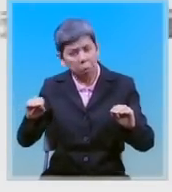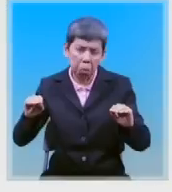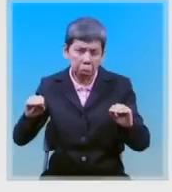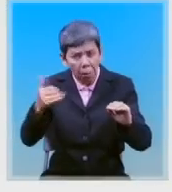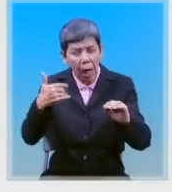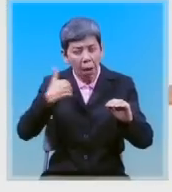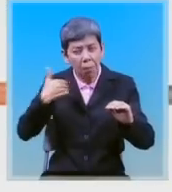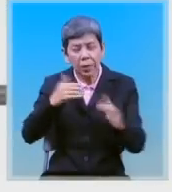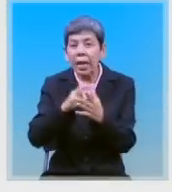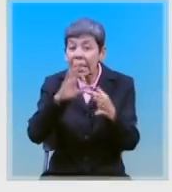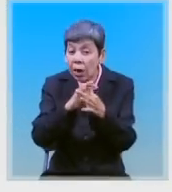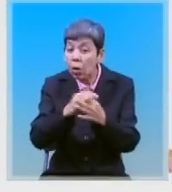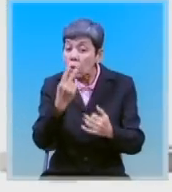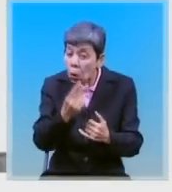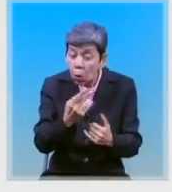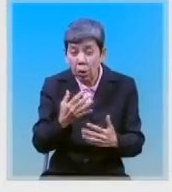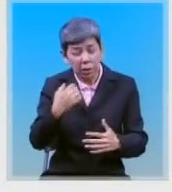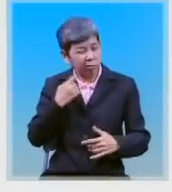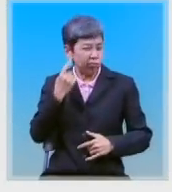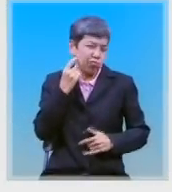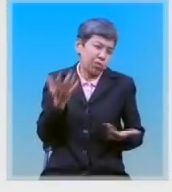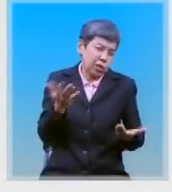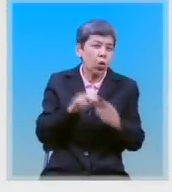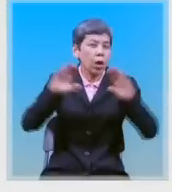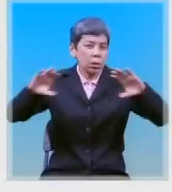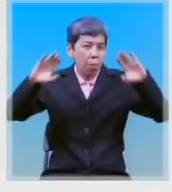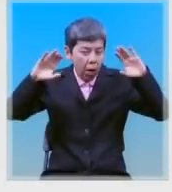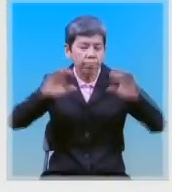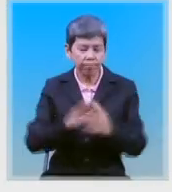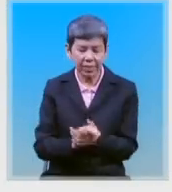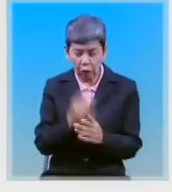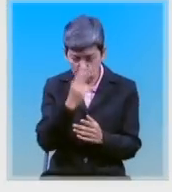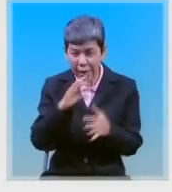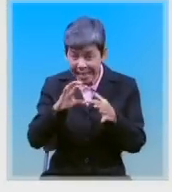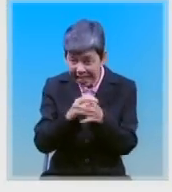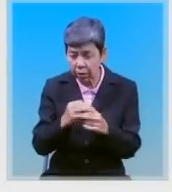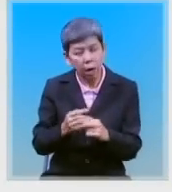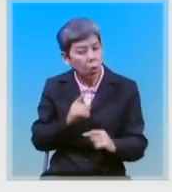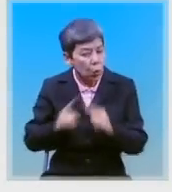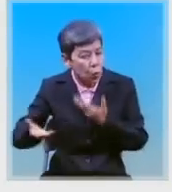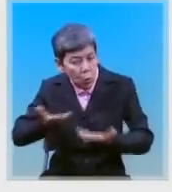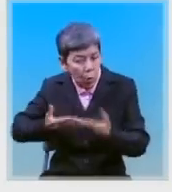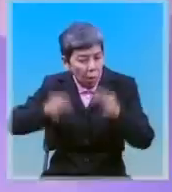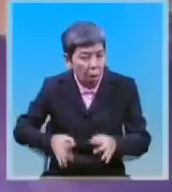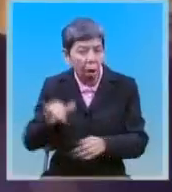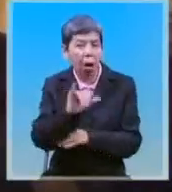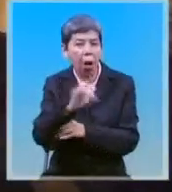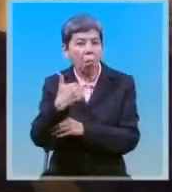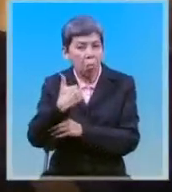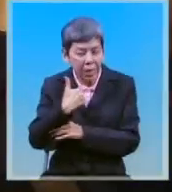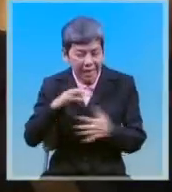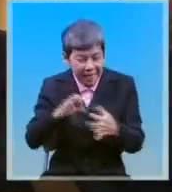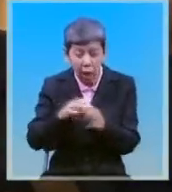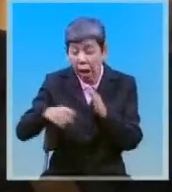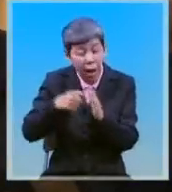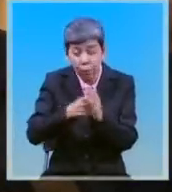ยะจะเพื่อข่มขวัญหรือลดความน่าเชื่อถือรัฐบาลหรืออีกในคือการต่อรองยังไม่ลงตัวและหรือจะด้วยเห